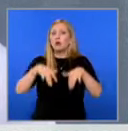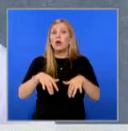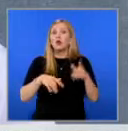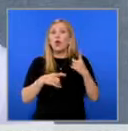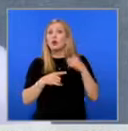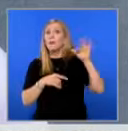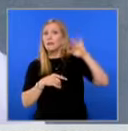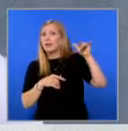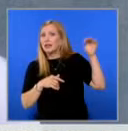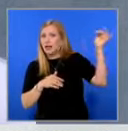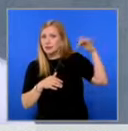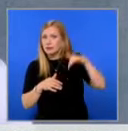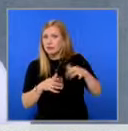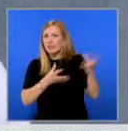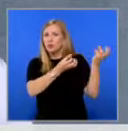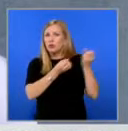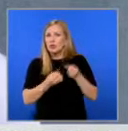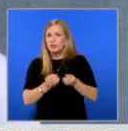тя донесе много